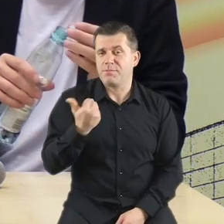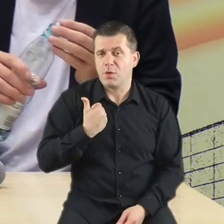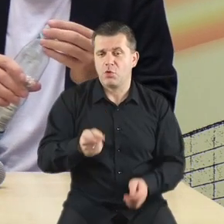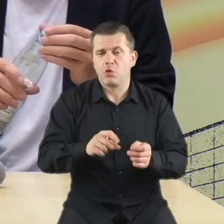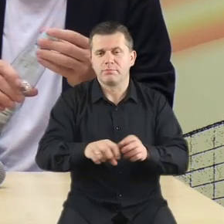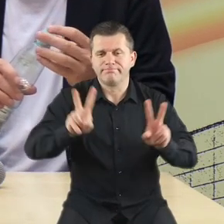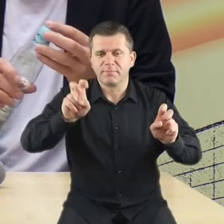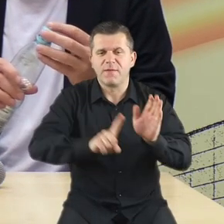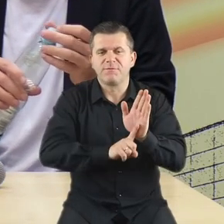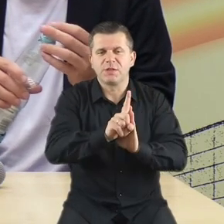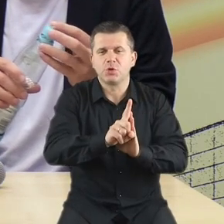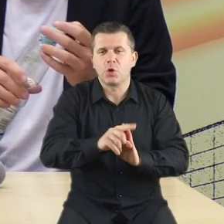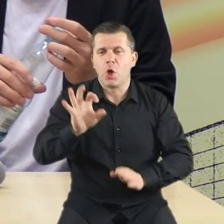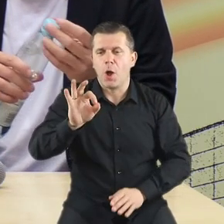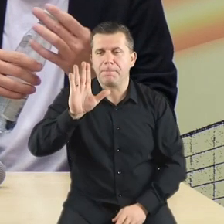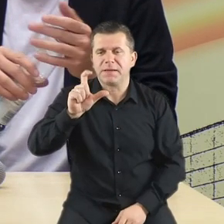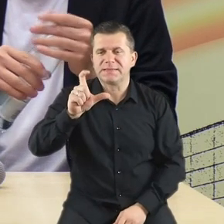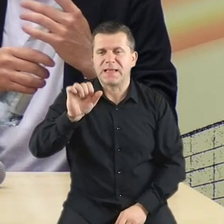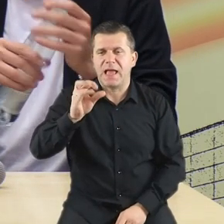Obcasów, stwierdził, że